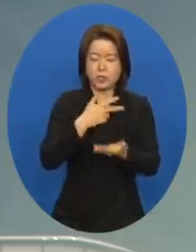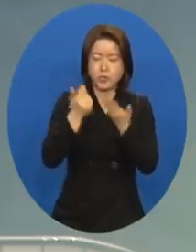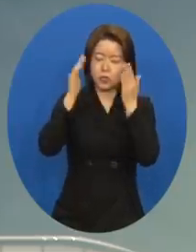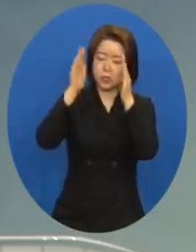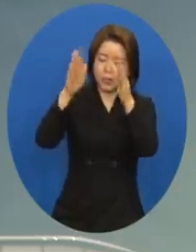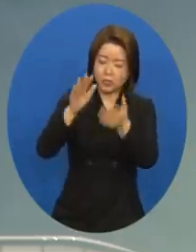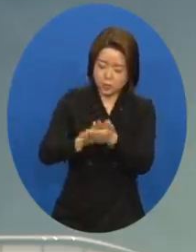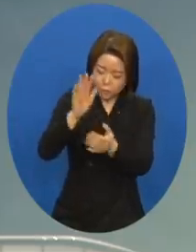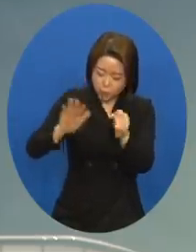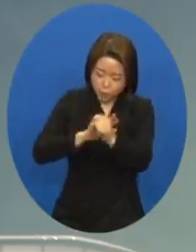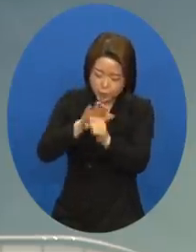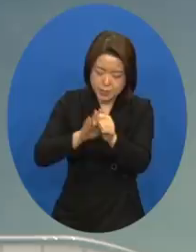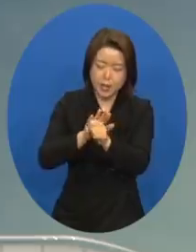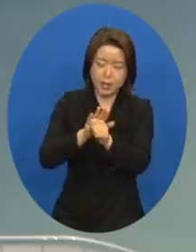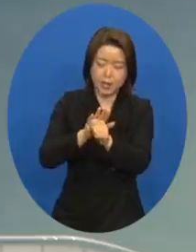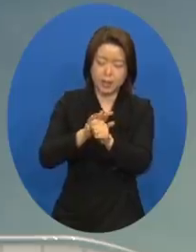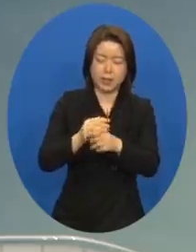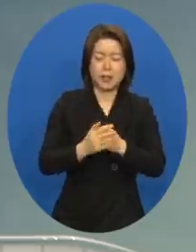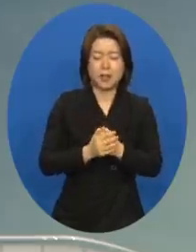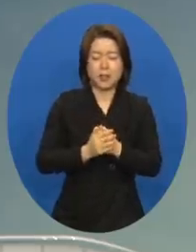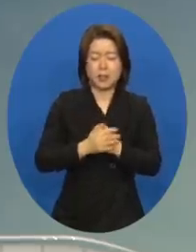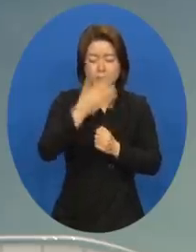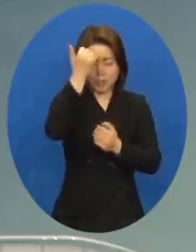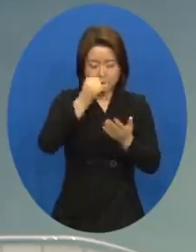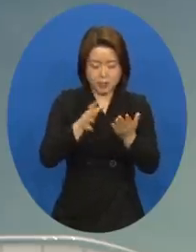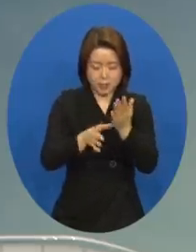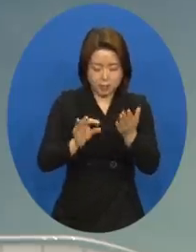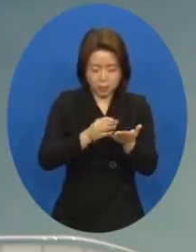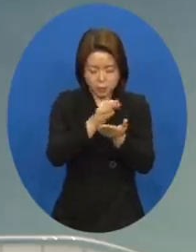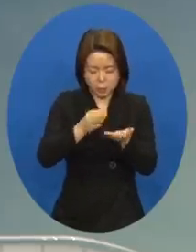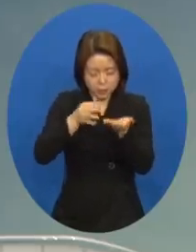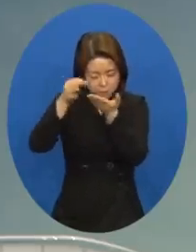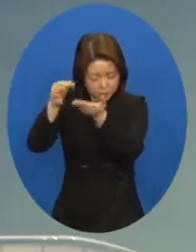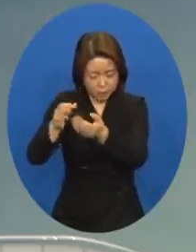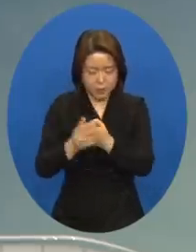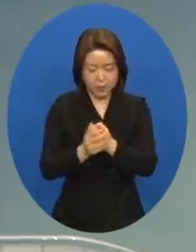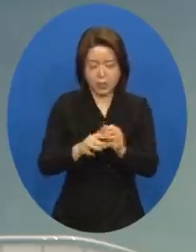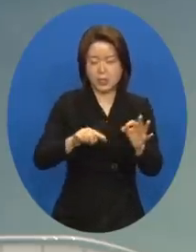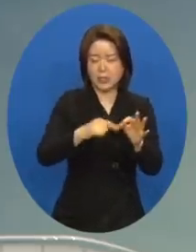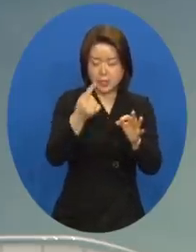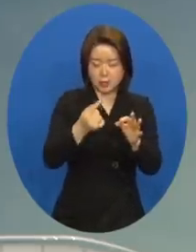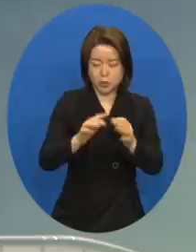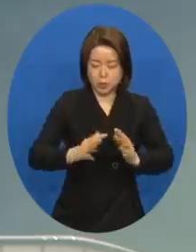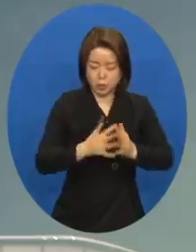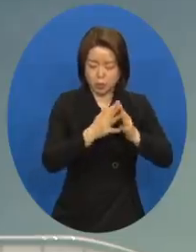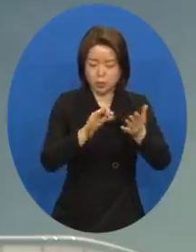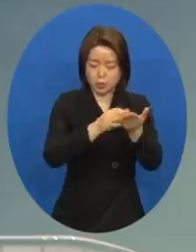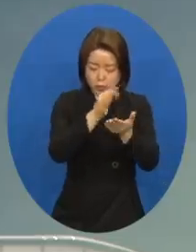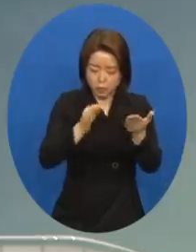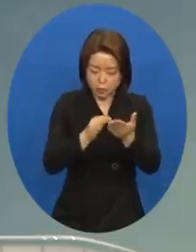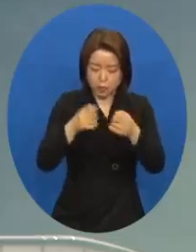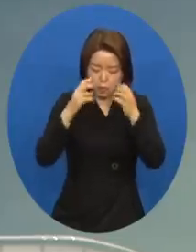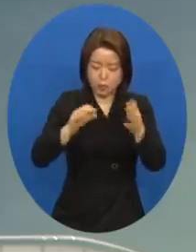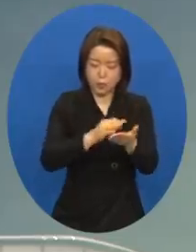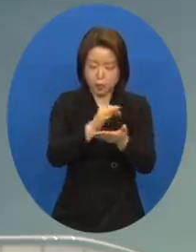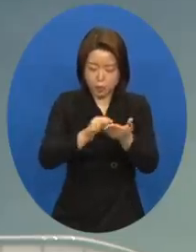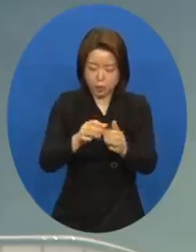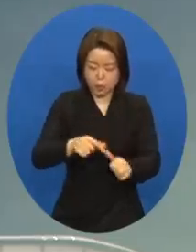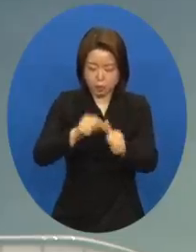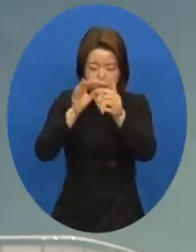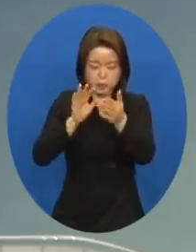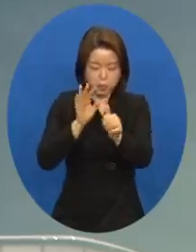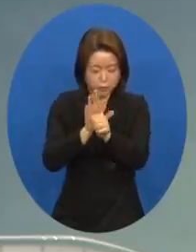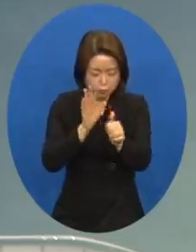뜨거운 사랑의 예물 드립니다. 11조와 건축헌금과 선교헌금과